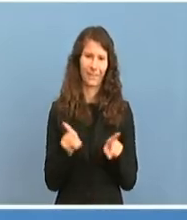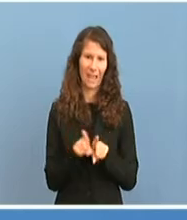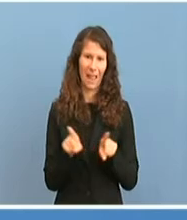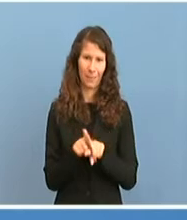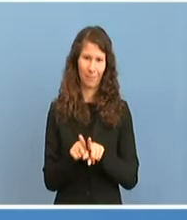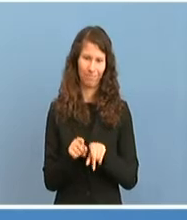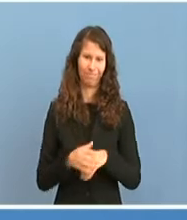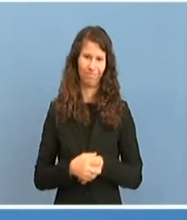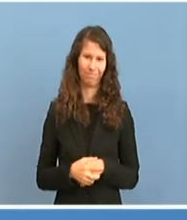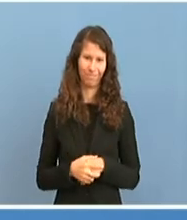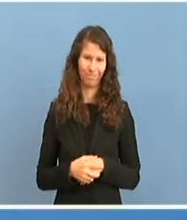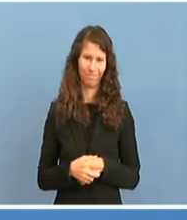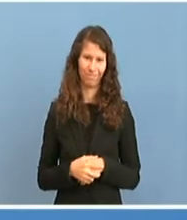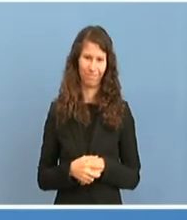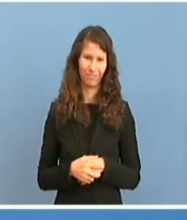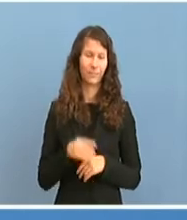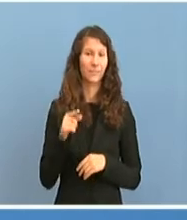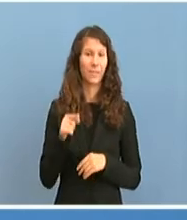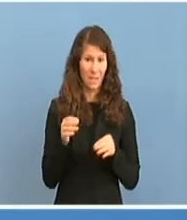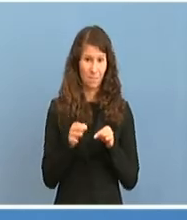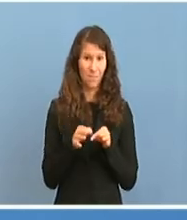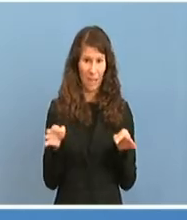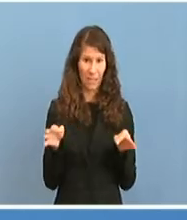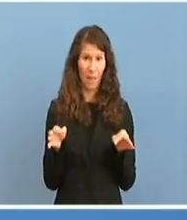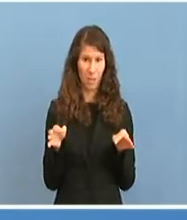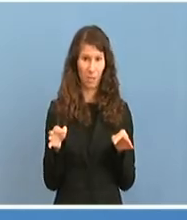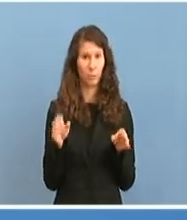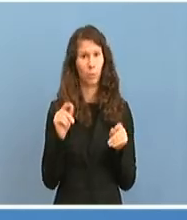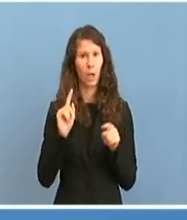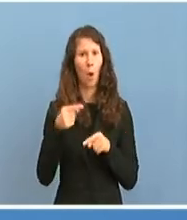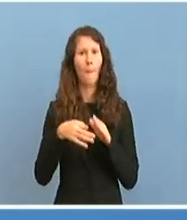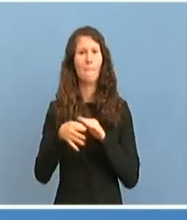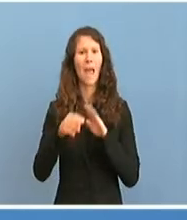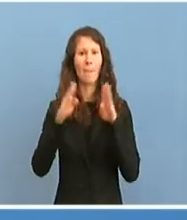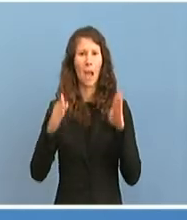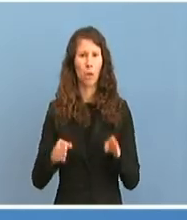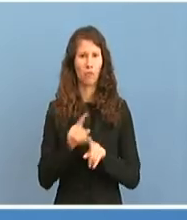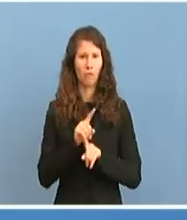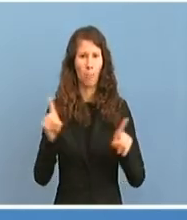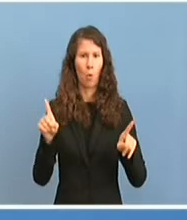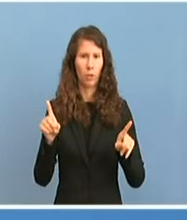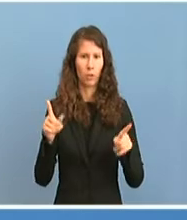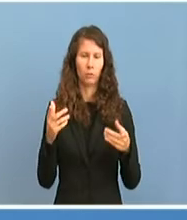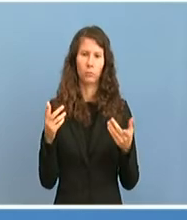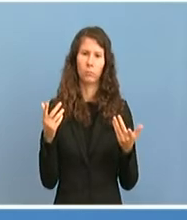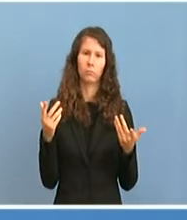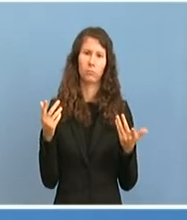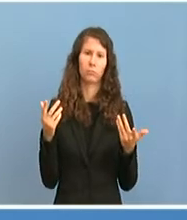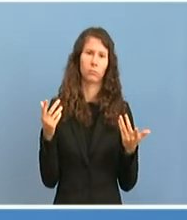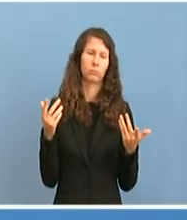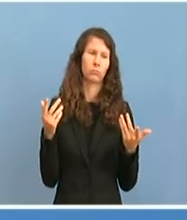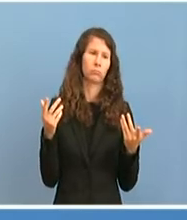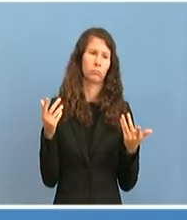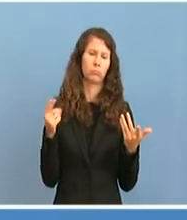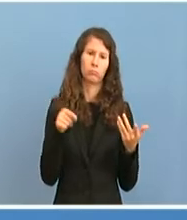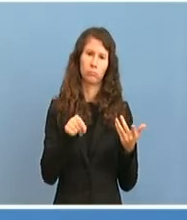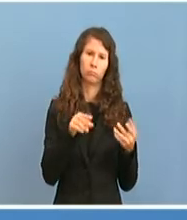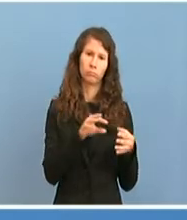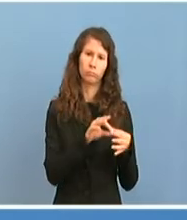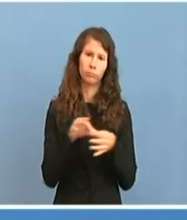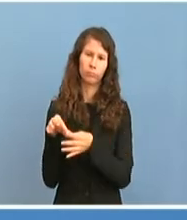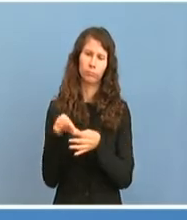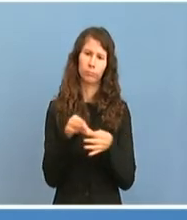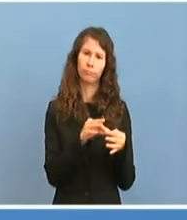Zuständigkeit für die Maßnahmen, unter anderem auch das Beherbergungsverbot und die damit einhergehenden